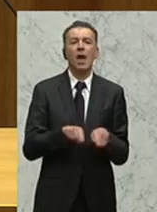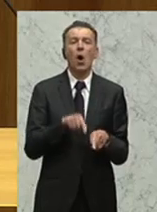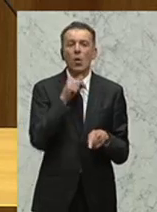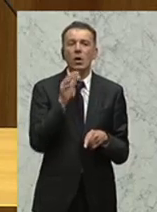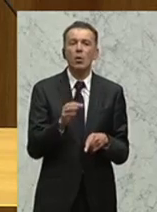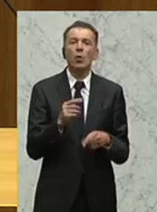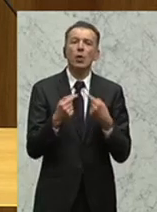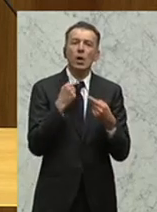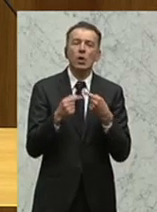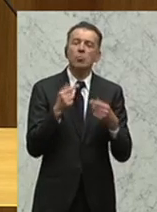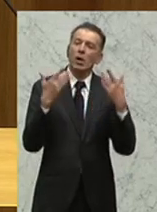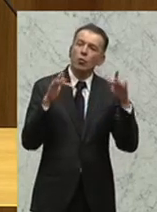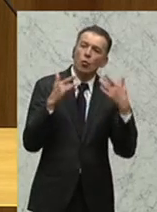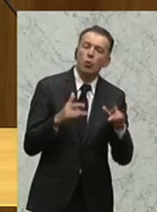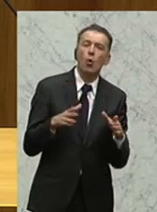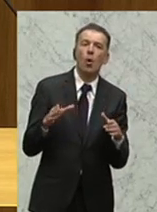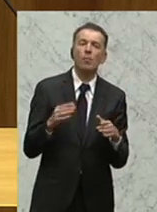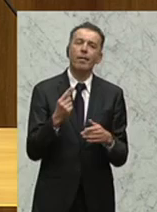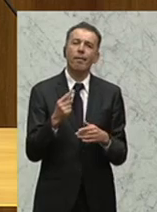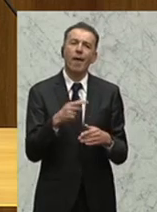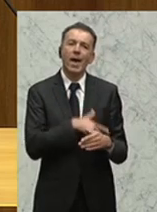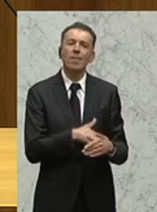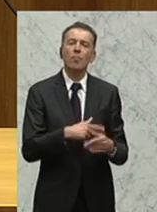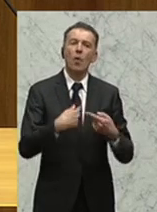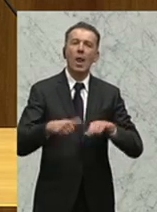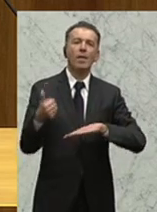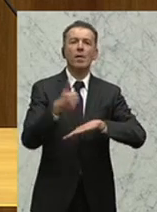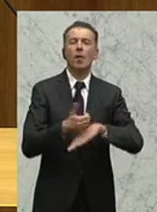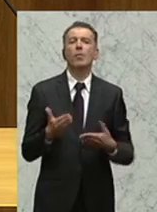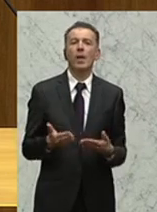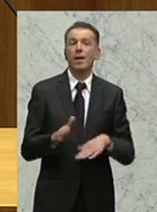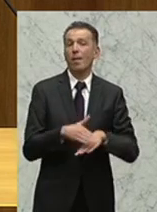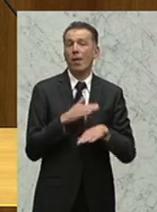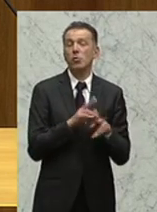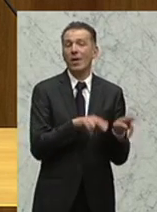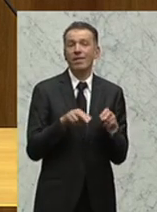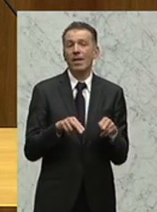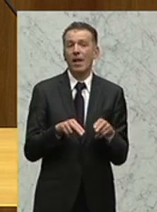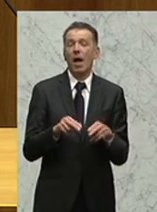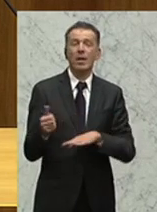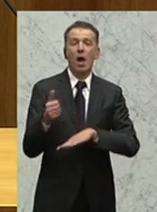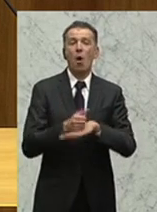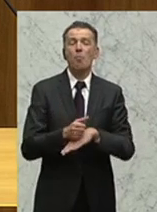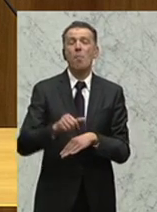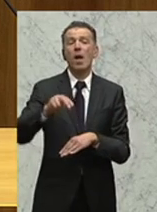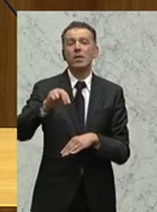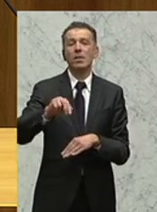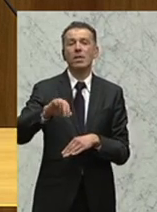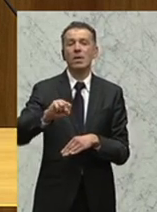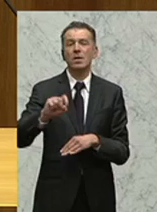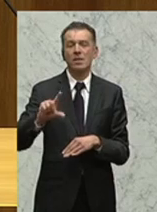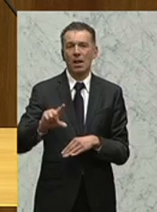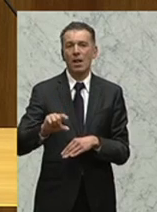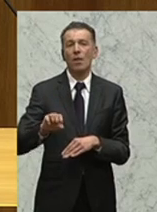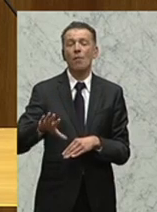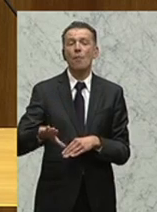ihren eigenen Landeshauptleuten, denn wenn ich hier Landeshauptmann Nissel zitieren darf, der am 15.04. dieses